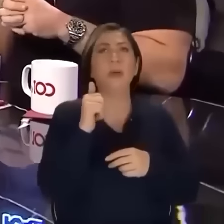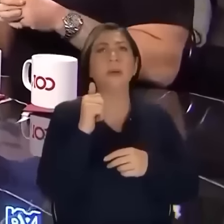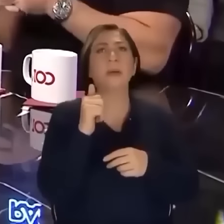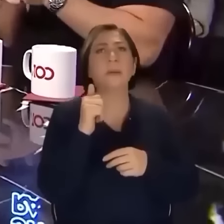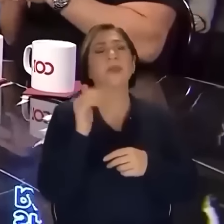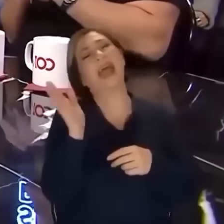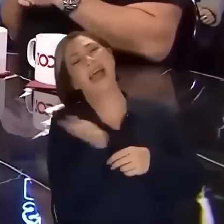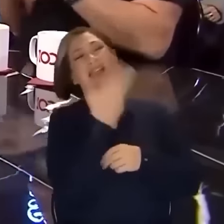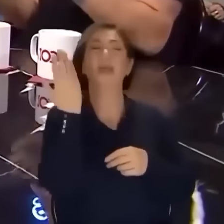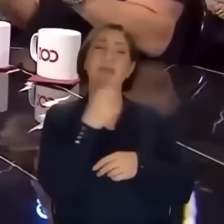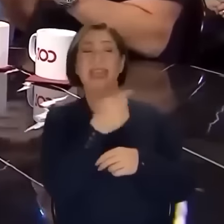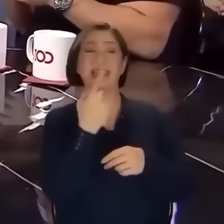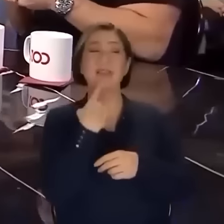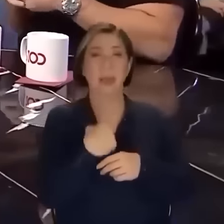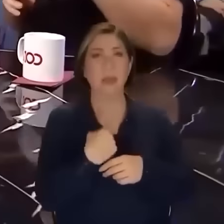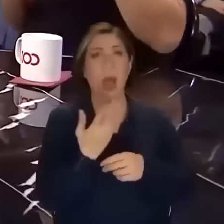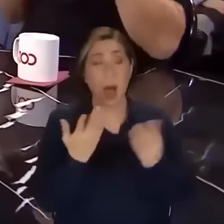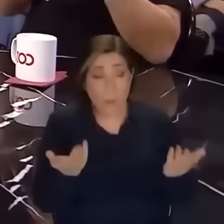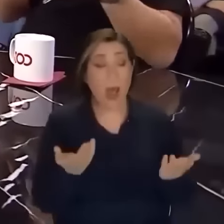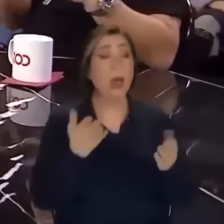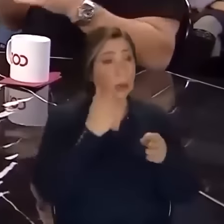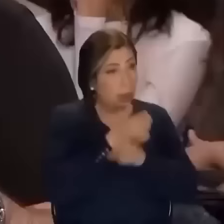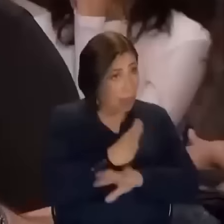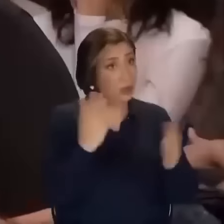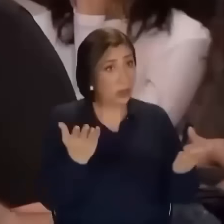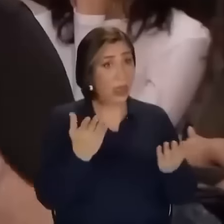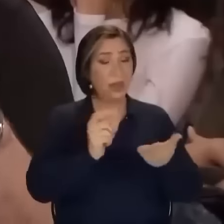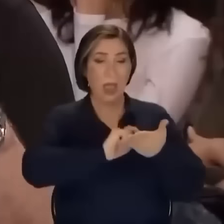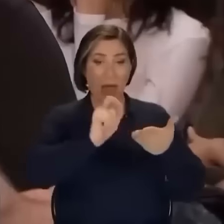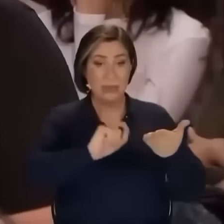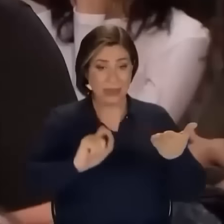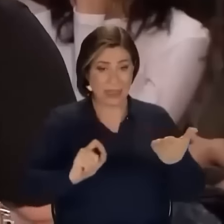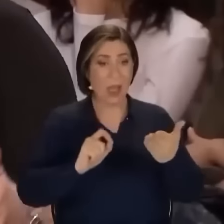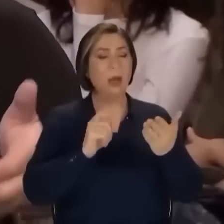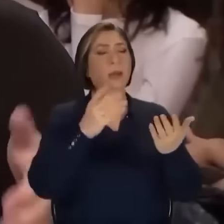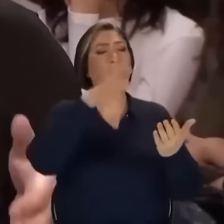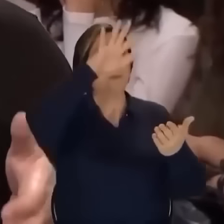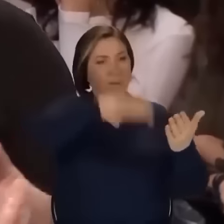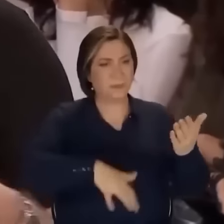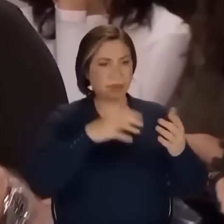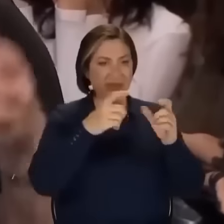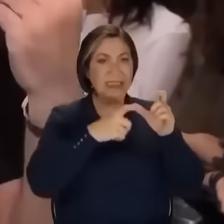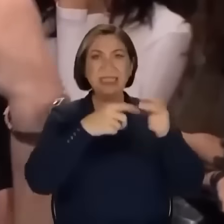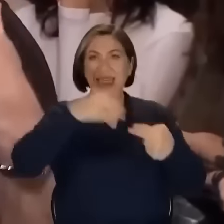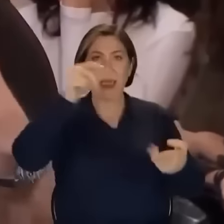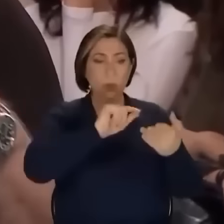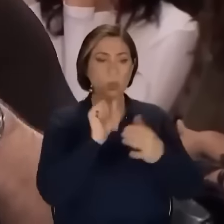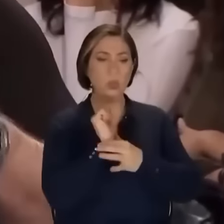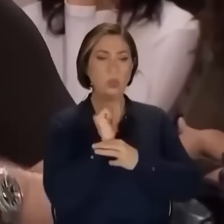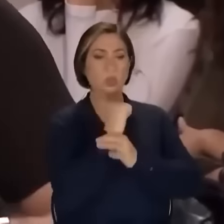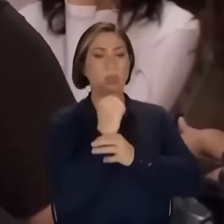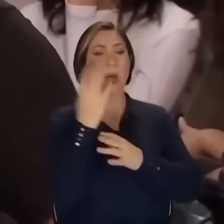kişi Hadi canım sen de diye karşılıyor Ama gerçekten yazıda tekte yani senaryoda Ustalaştık